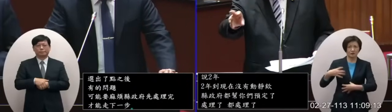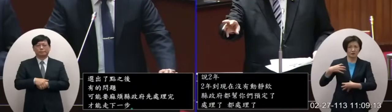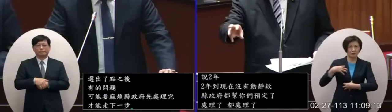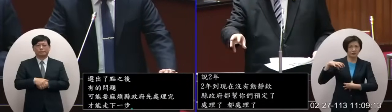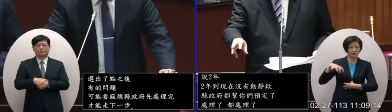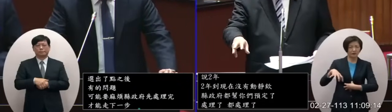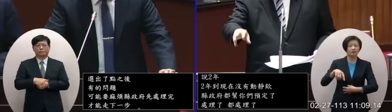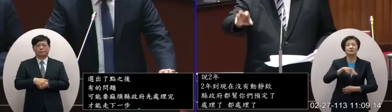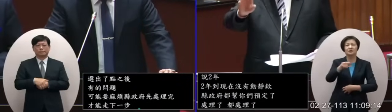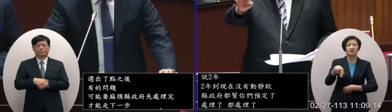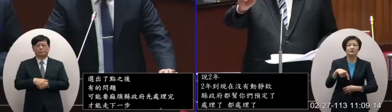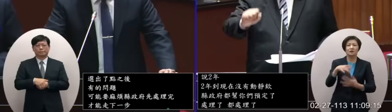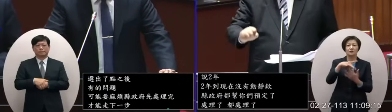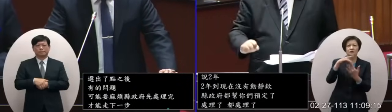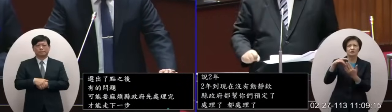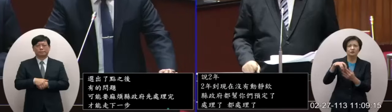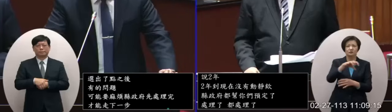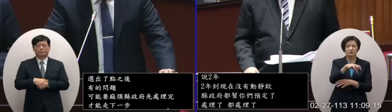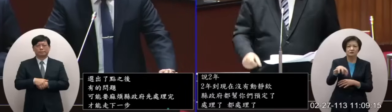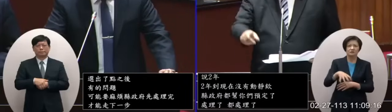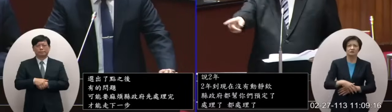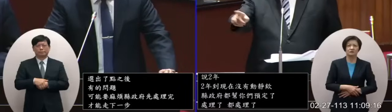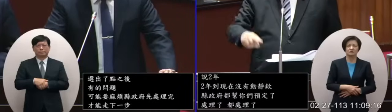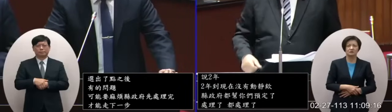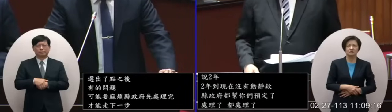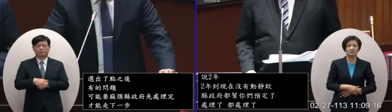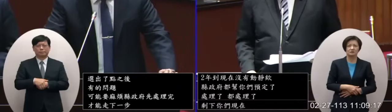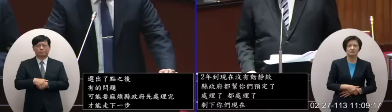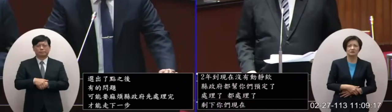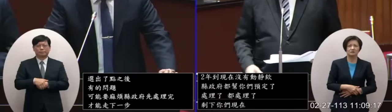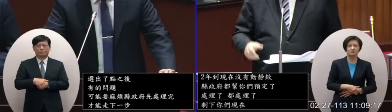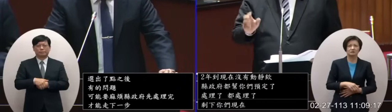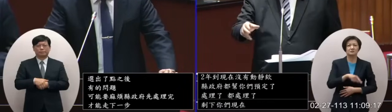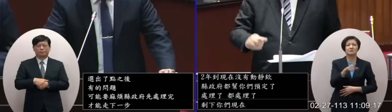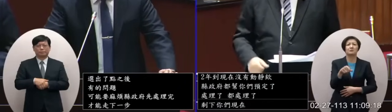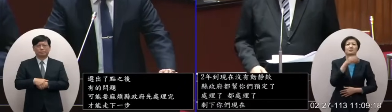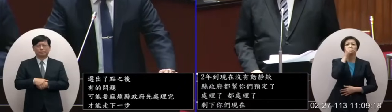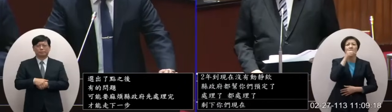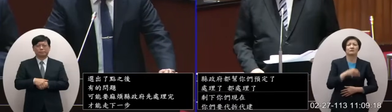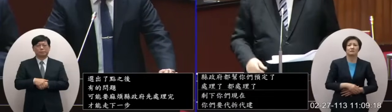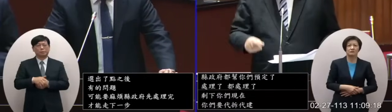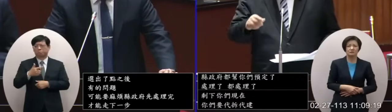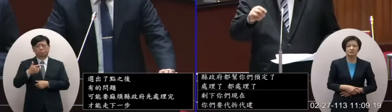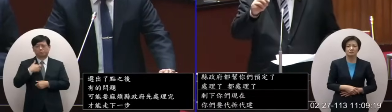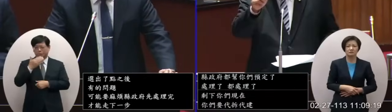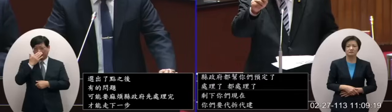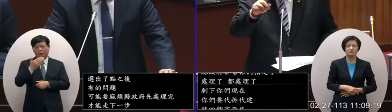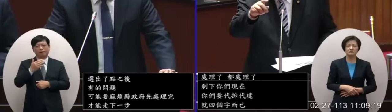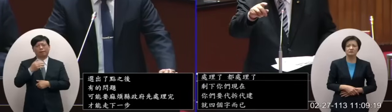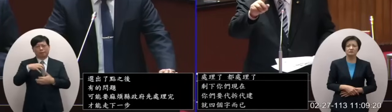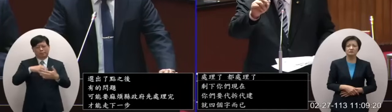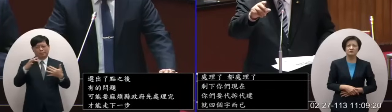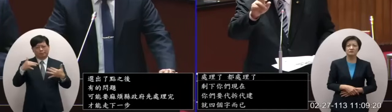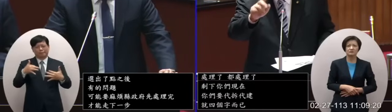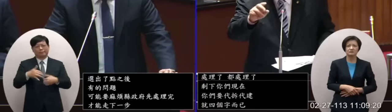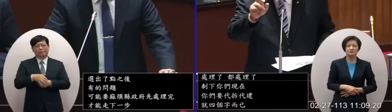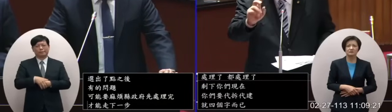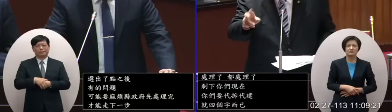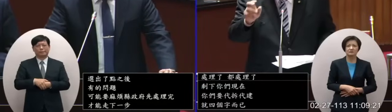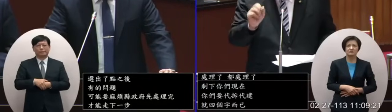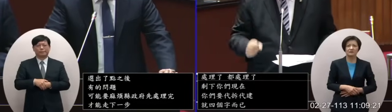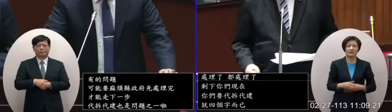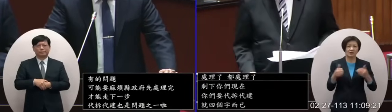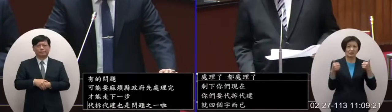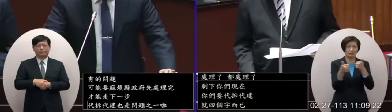道在什么地方了，军方也不敢讲话。大队怎么敢讲话呢？一定 不敢讲 话， 因为有一些问题。 你们现在代